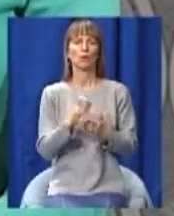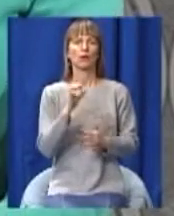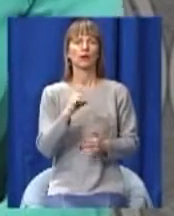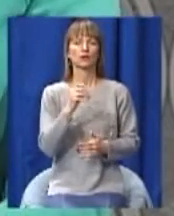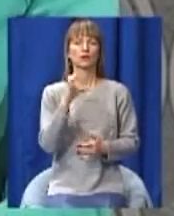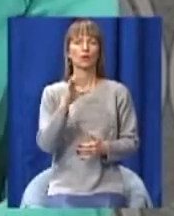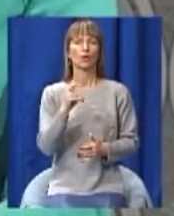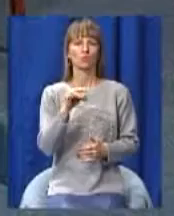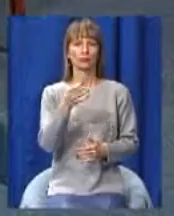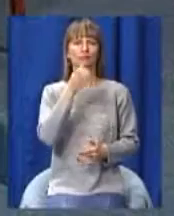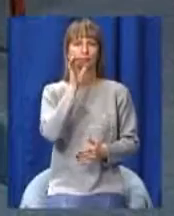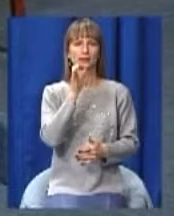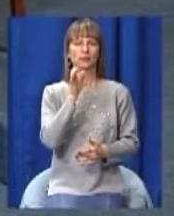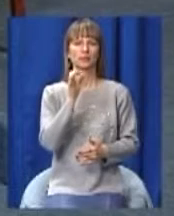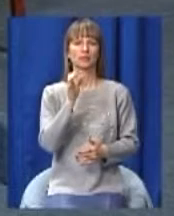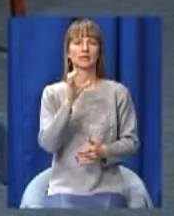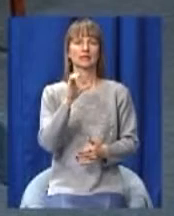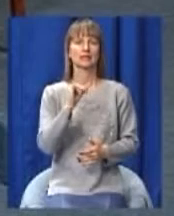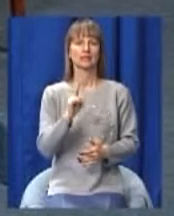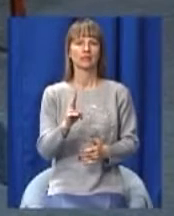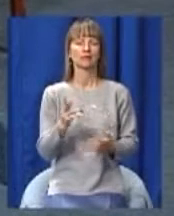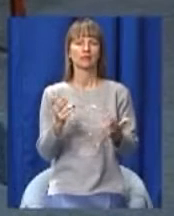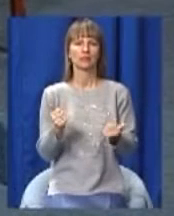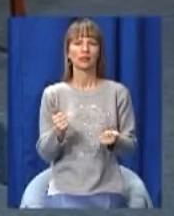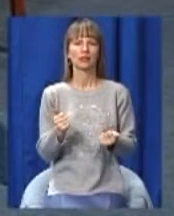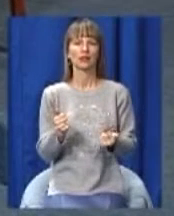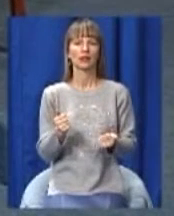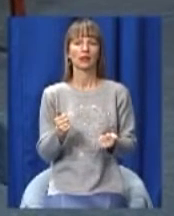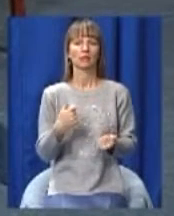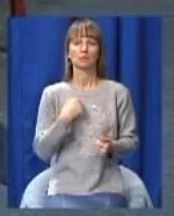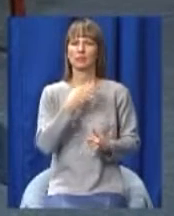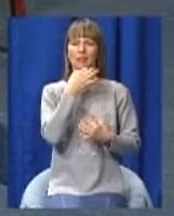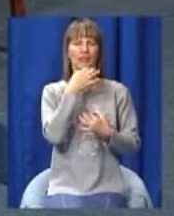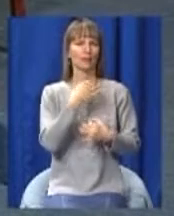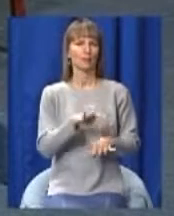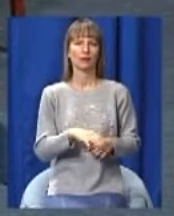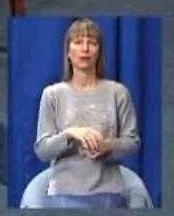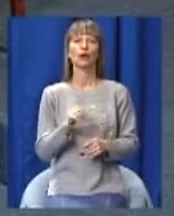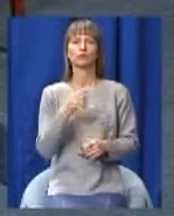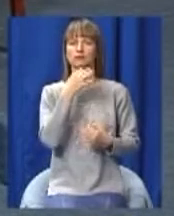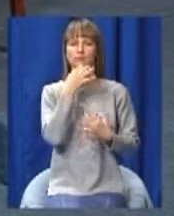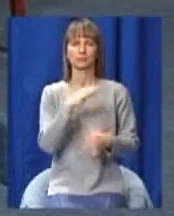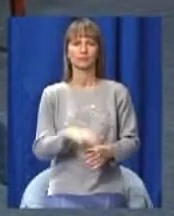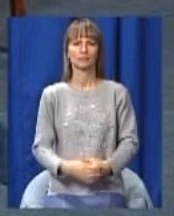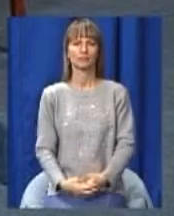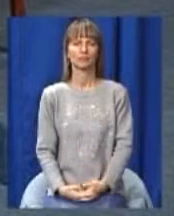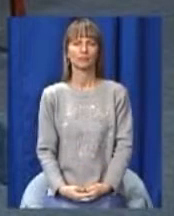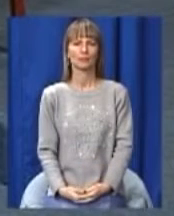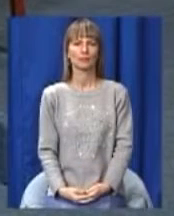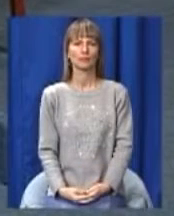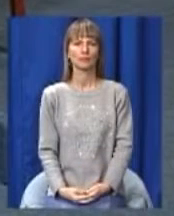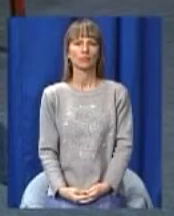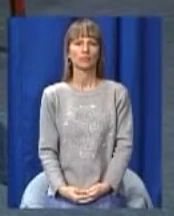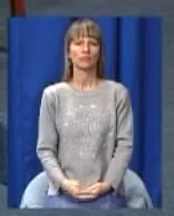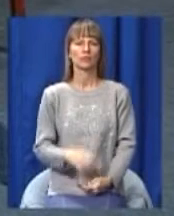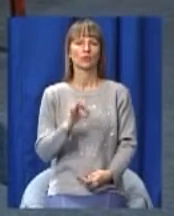ти коштувала колись, пила березовий сік? Да, но мені він не подобався. А чому він тобі не сподобався?